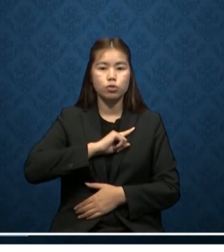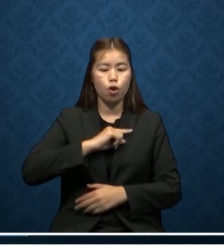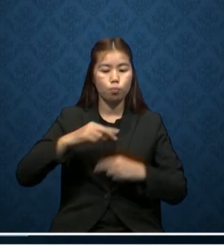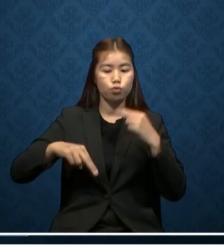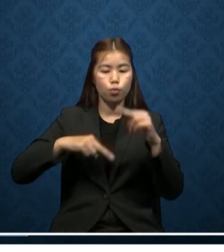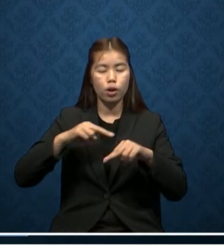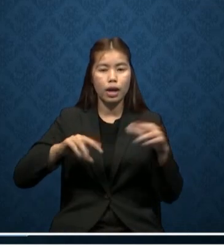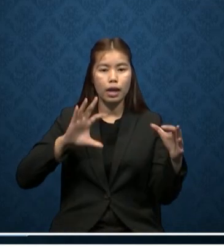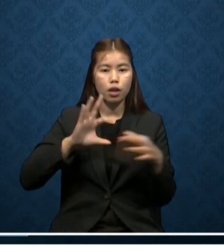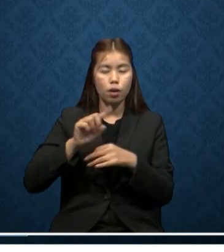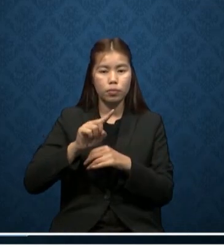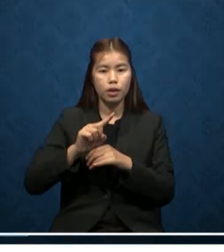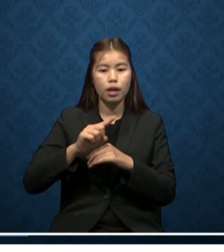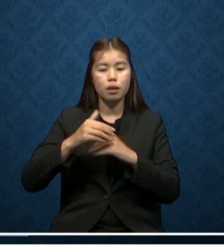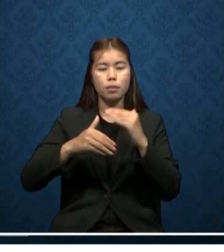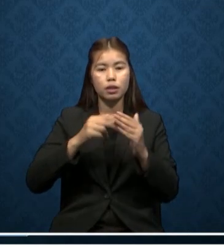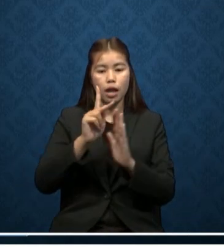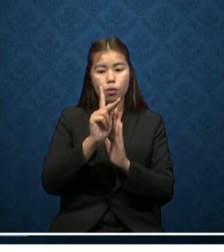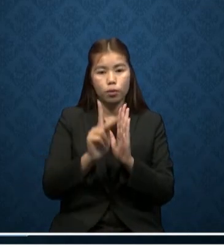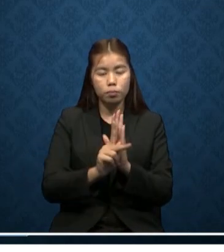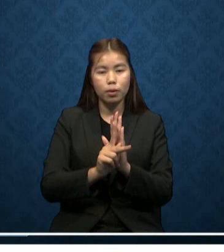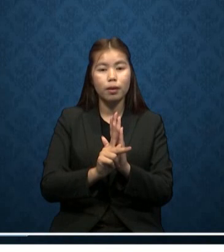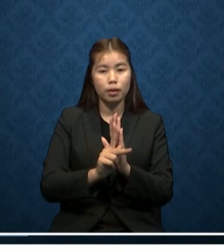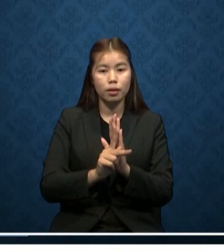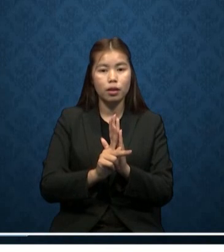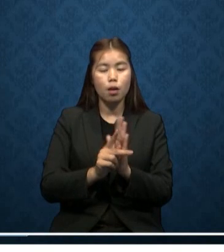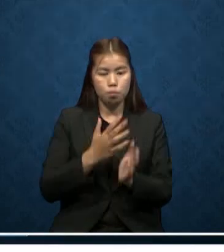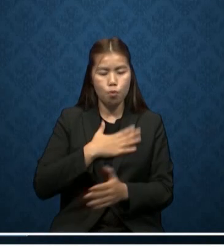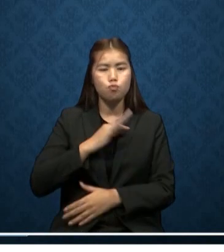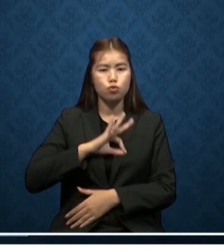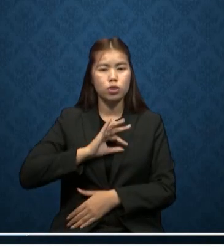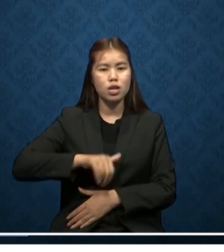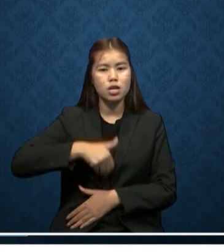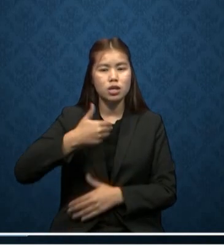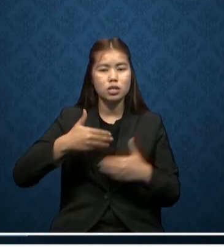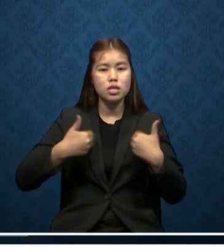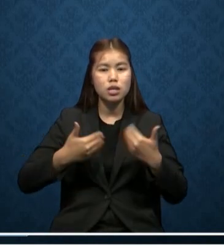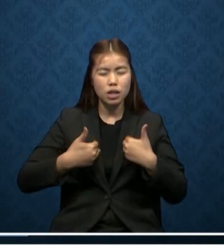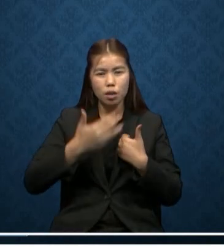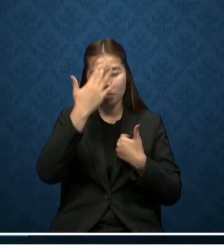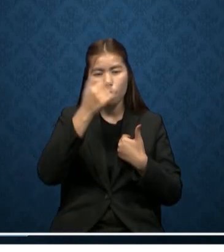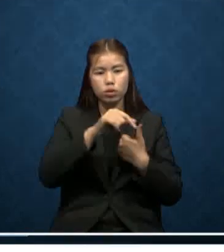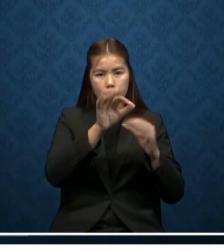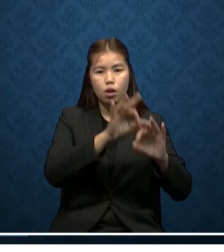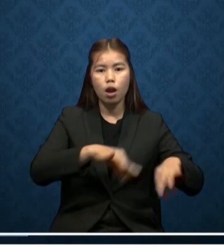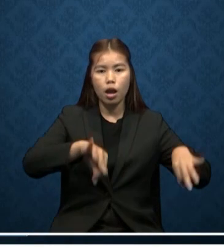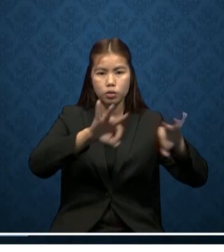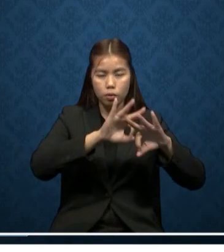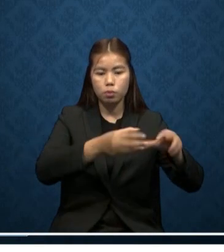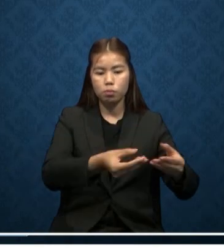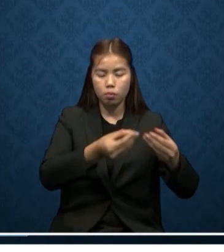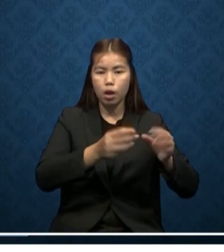ปฏิรูปกฎหมายกระบวนการยุติธรรมก็ดีใจมากว่าท่านเห็นความสำคัญในเรื่องนี้เห็นความสำคัญใน